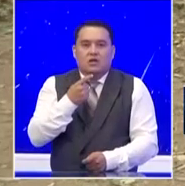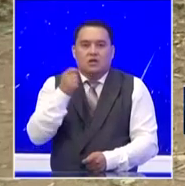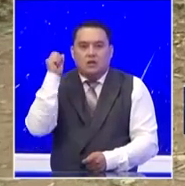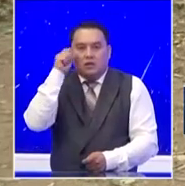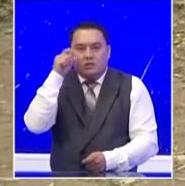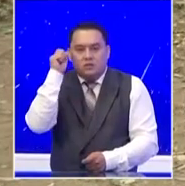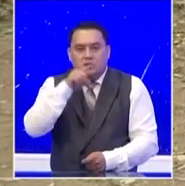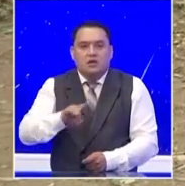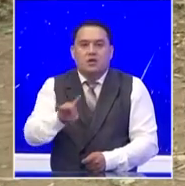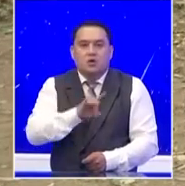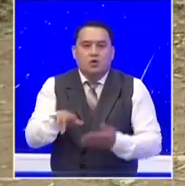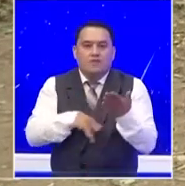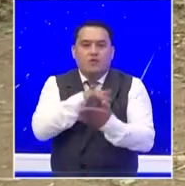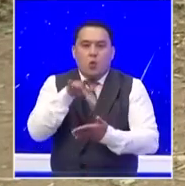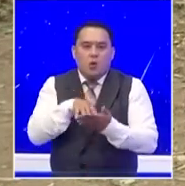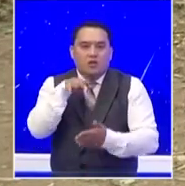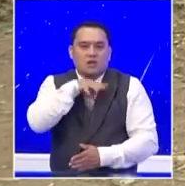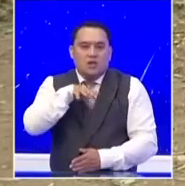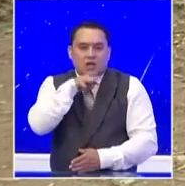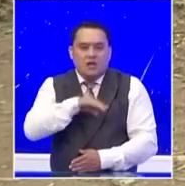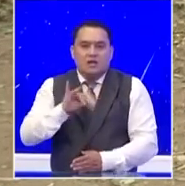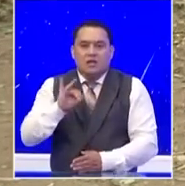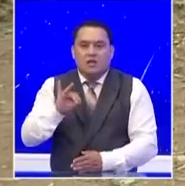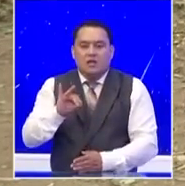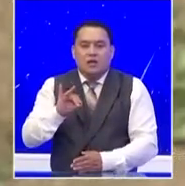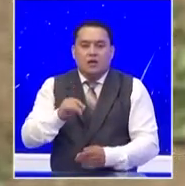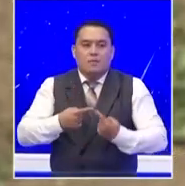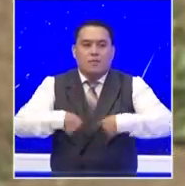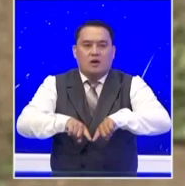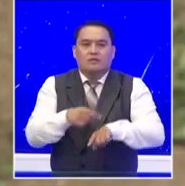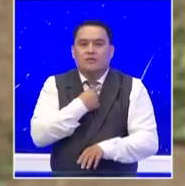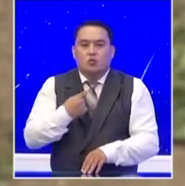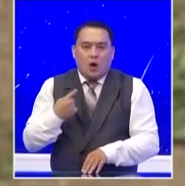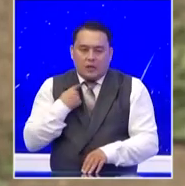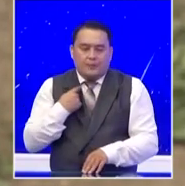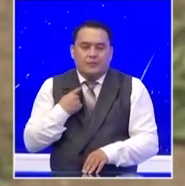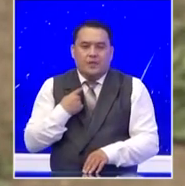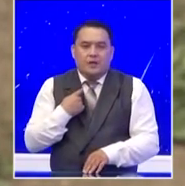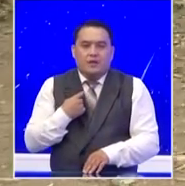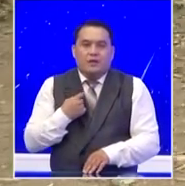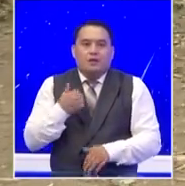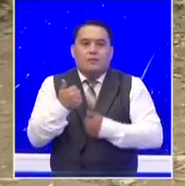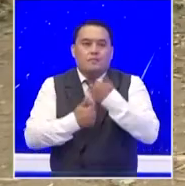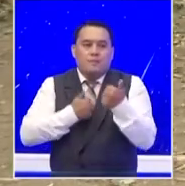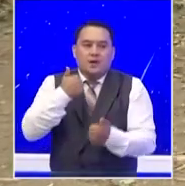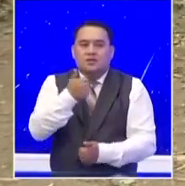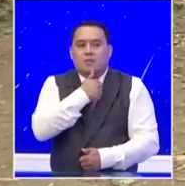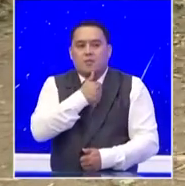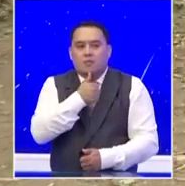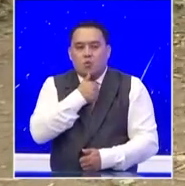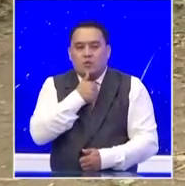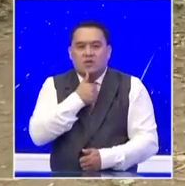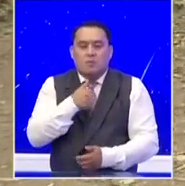Искельдинский район, город Текели и ребята с базы города Талдыкурган. Чтобы между собой ребята